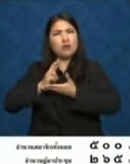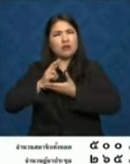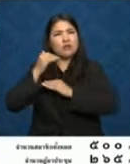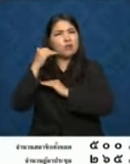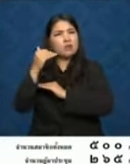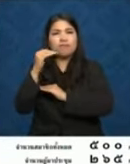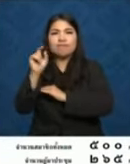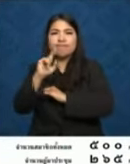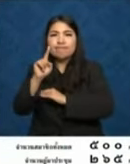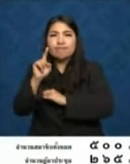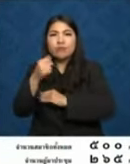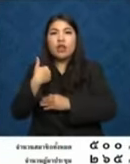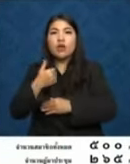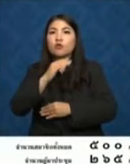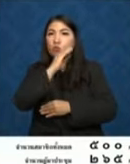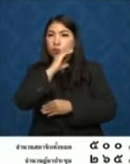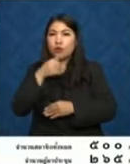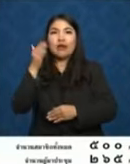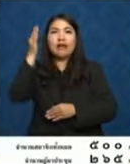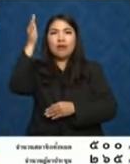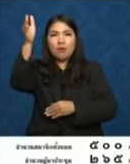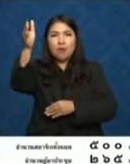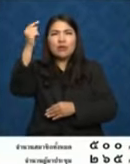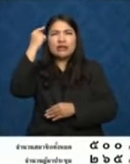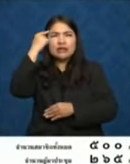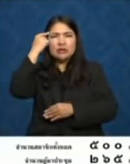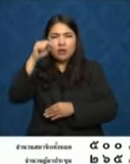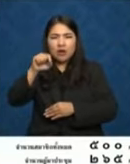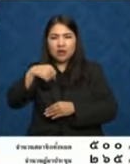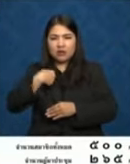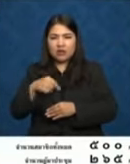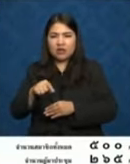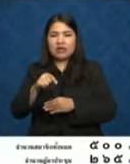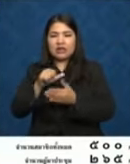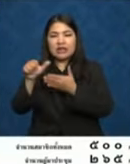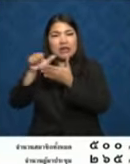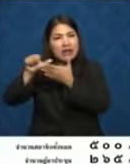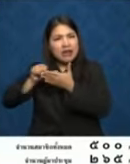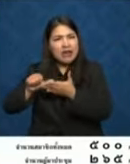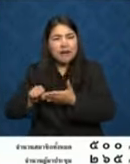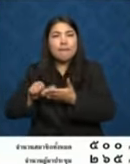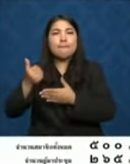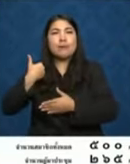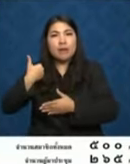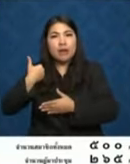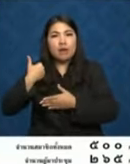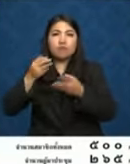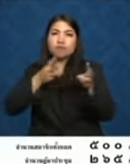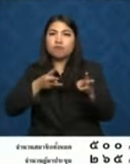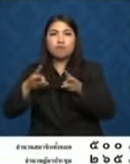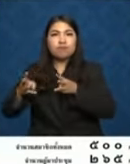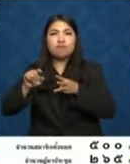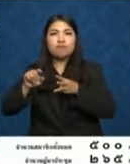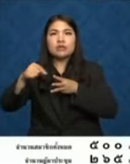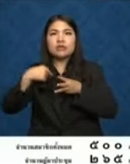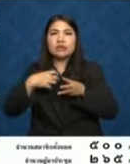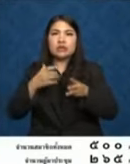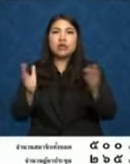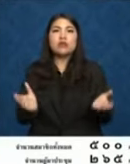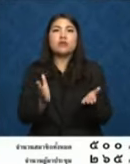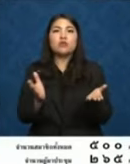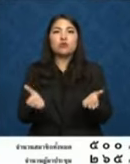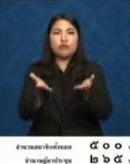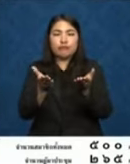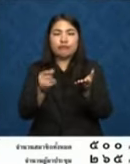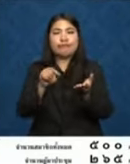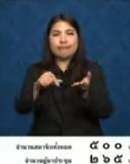ไรและในอนาคตครับพอจะมีโอกาสที่จะปรับหลักเกณฑ์ส่วนนี้หรือไม่หรือมีแนวทางที่จะส่งเสริมสนับสนุนประเด็นดังกล่